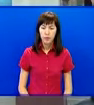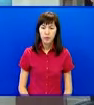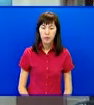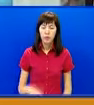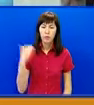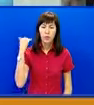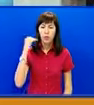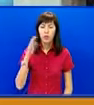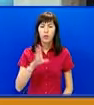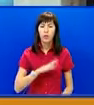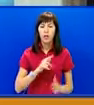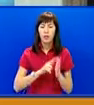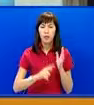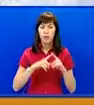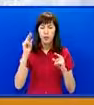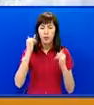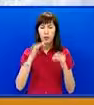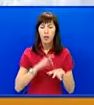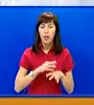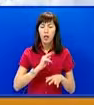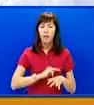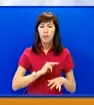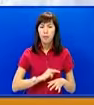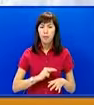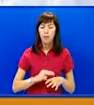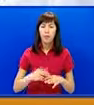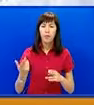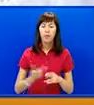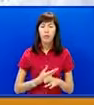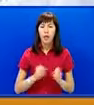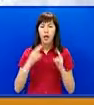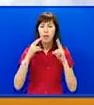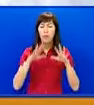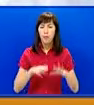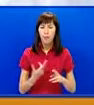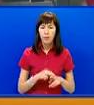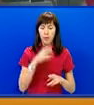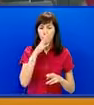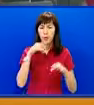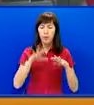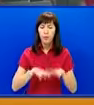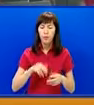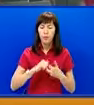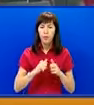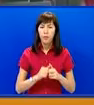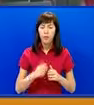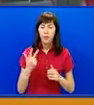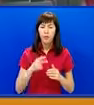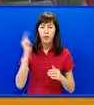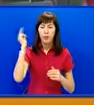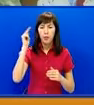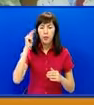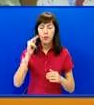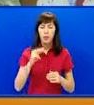В Туркестане более 70 школ. Сейчас ведется активная работа по ликвидации аварийных школ. В этом году для решения проблем трехсменного